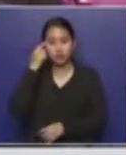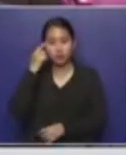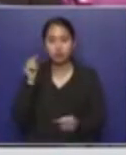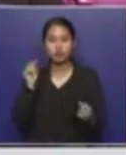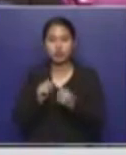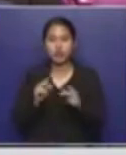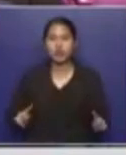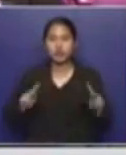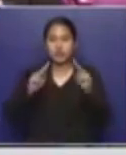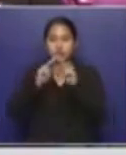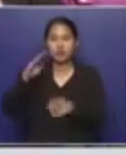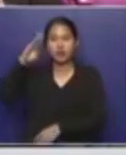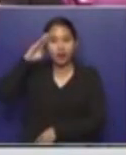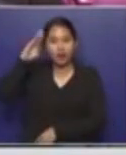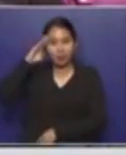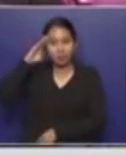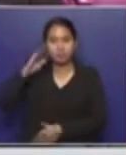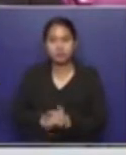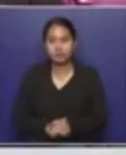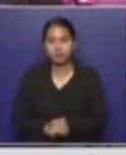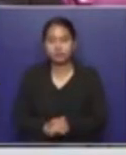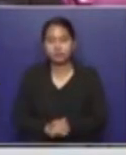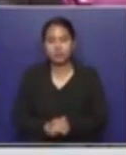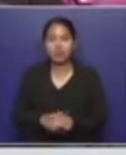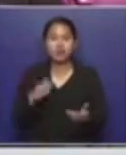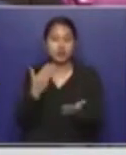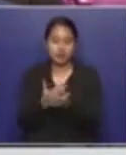งกลาโหมนะครับถูกตั้งเอาไว้ทั้งสิ้น